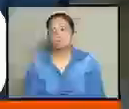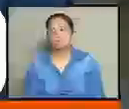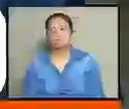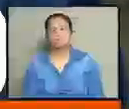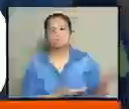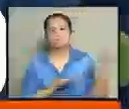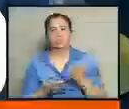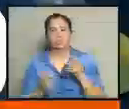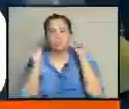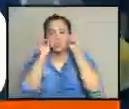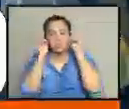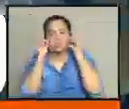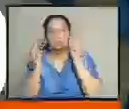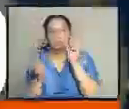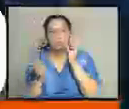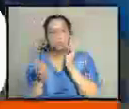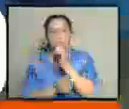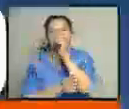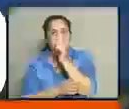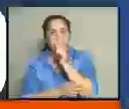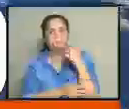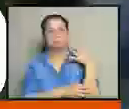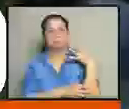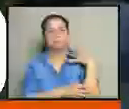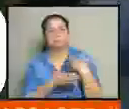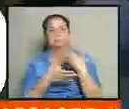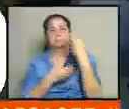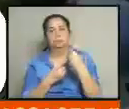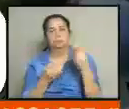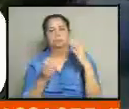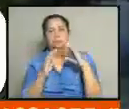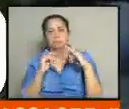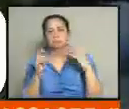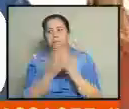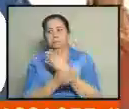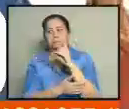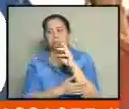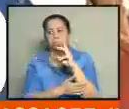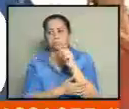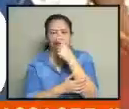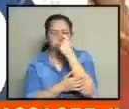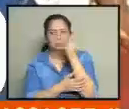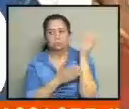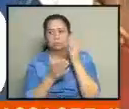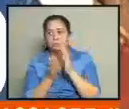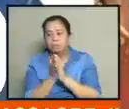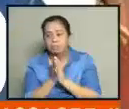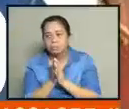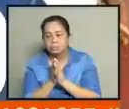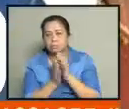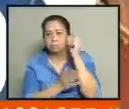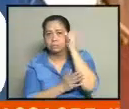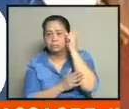Dala ang ilang gulay at prutas, matiyagang naghintay sa labas ng camp bagong diwas sa Taguig si alias Mai. Naisa na niyang dalawin ang kaanak na si